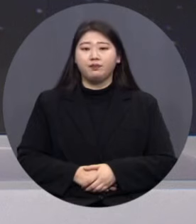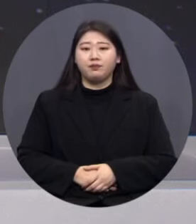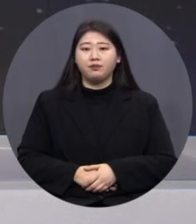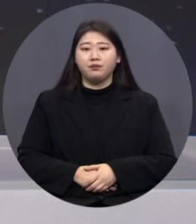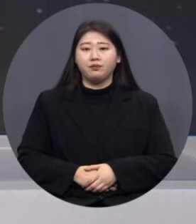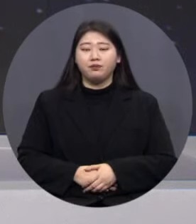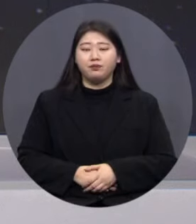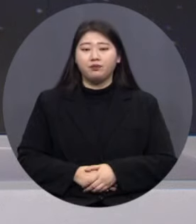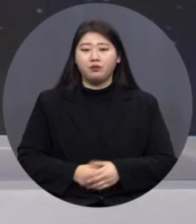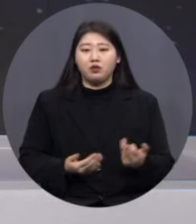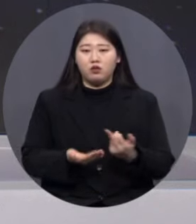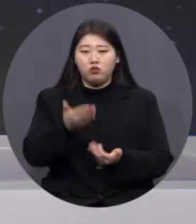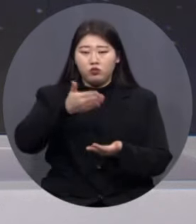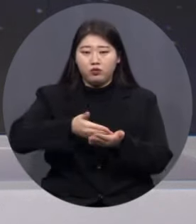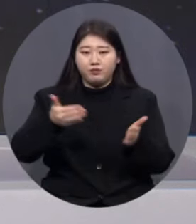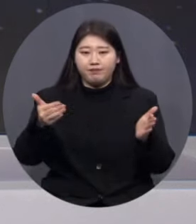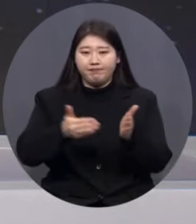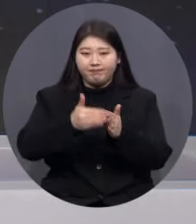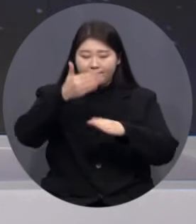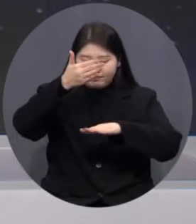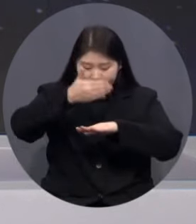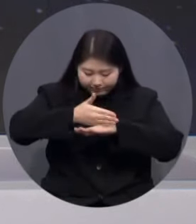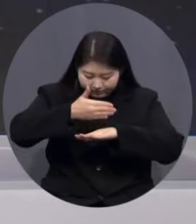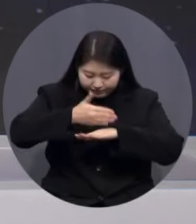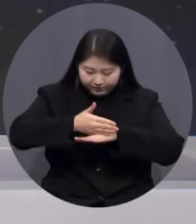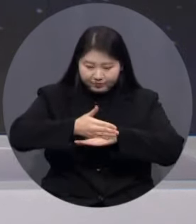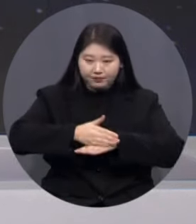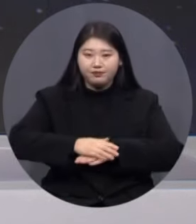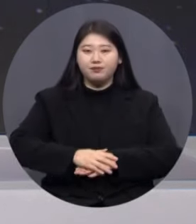있습니다 제주뉴스 마칩니다 고맙습니다